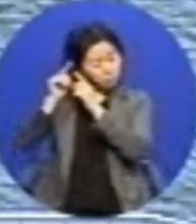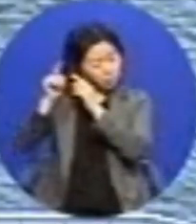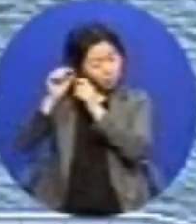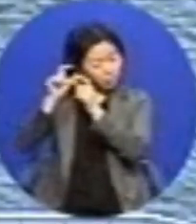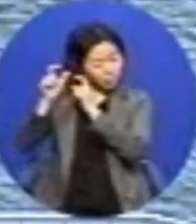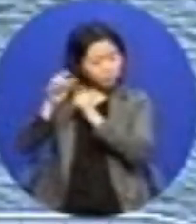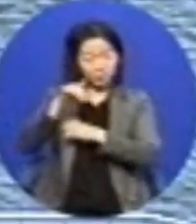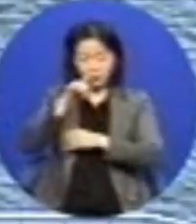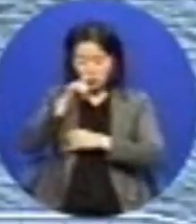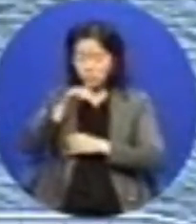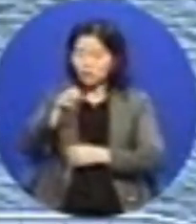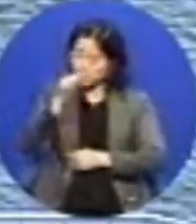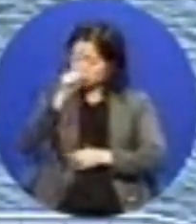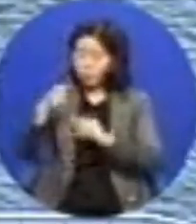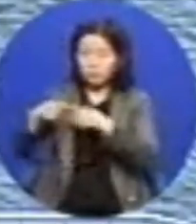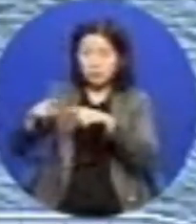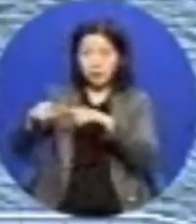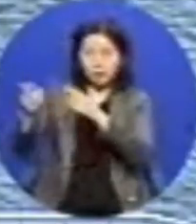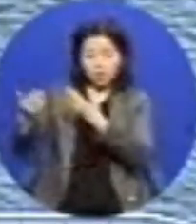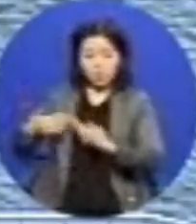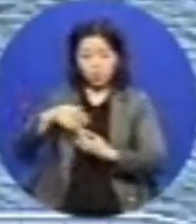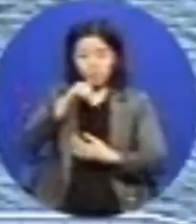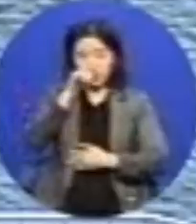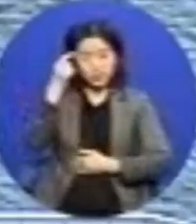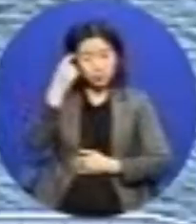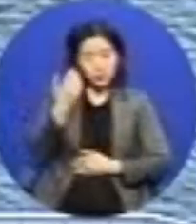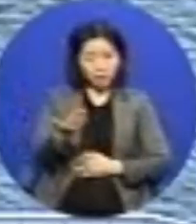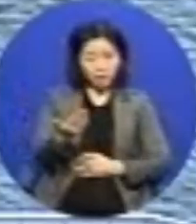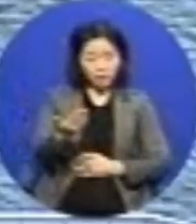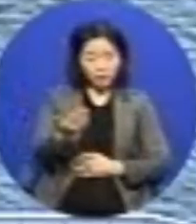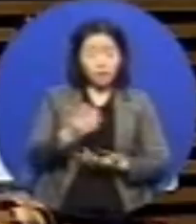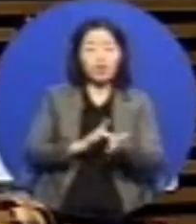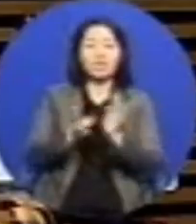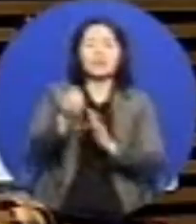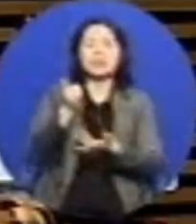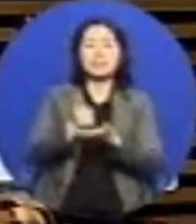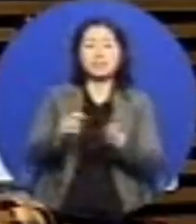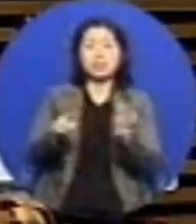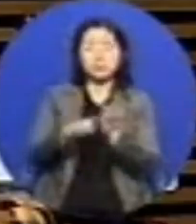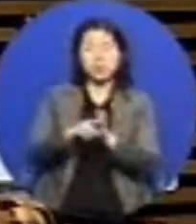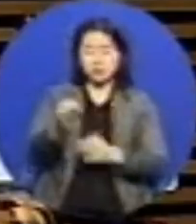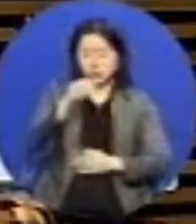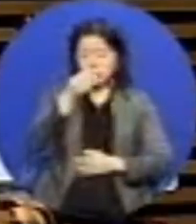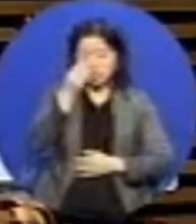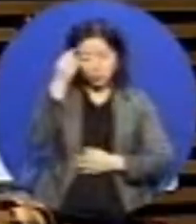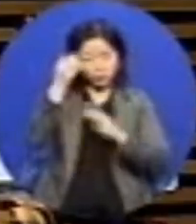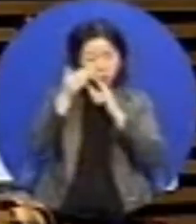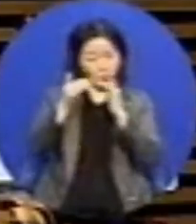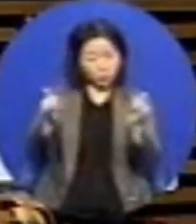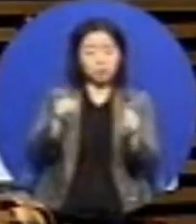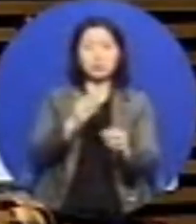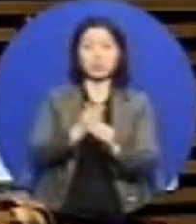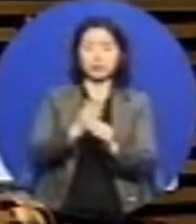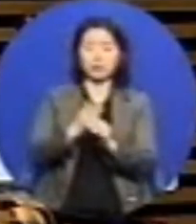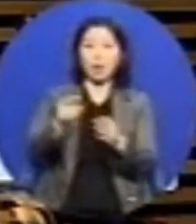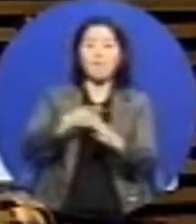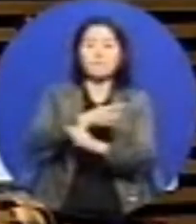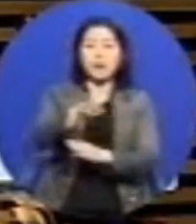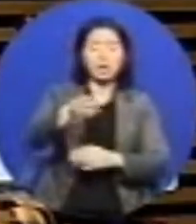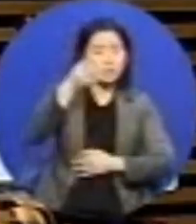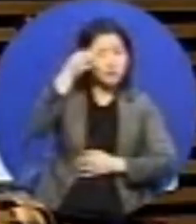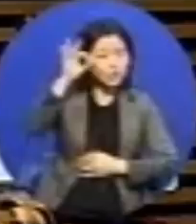받으시나요 예수를 믿는 성도들 중에도 바깥에서는 인정을 받으시는데